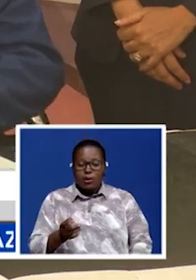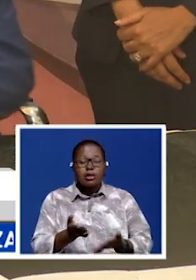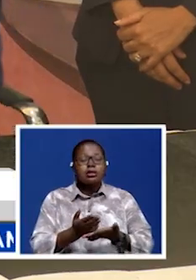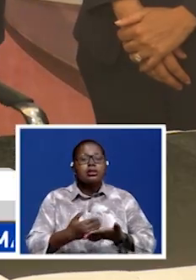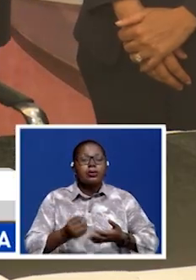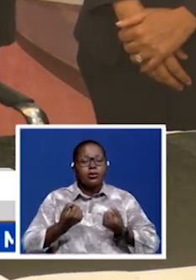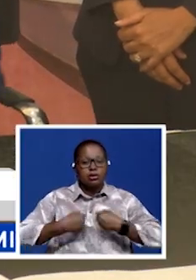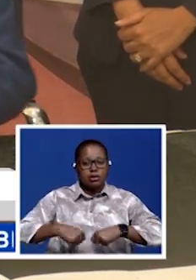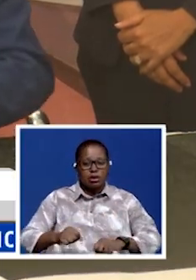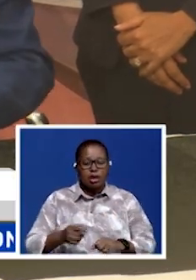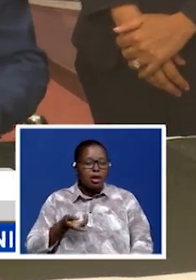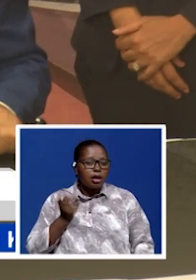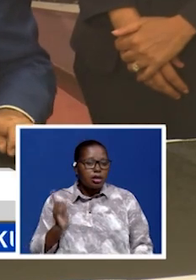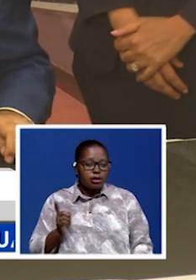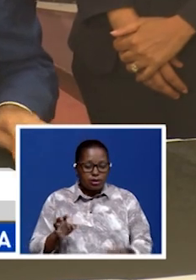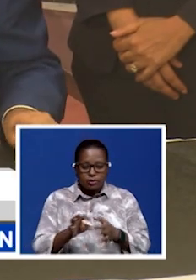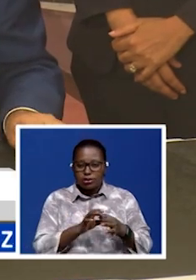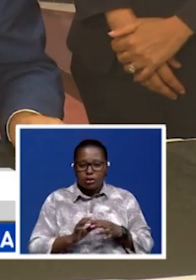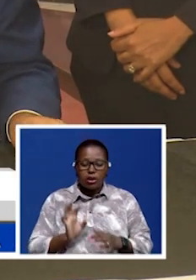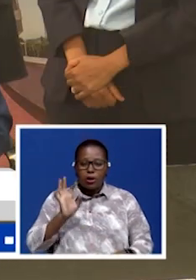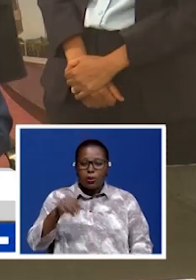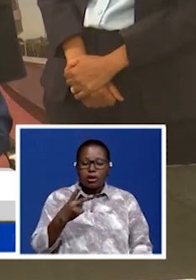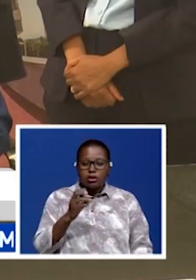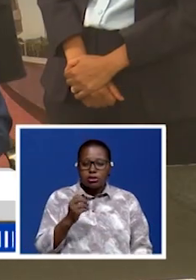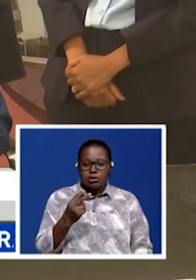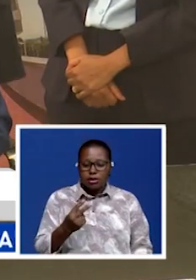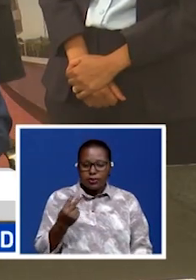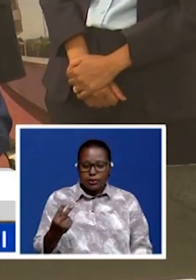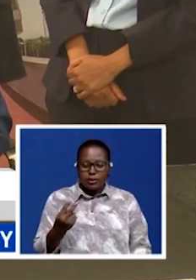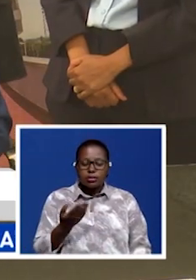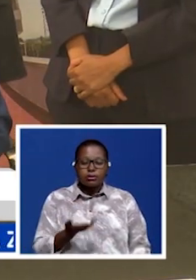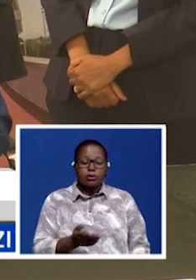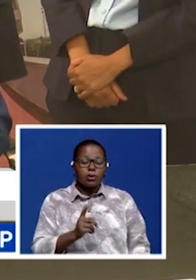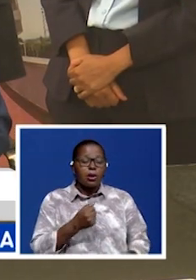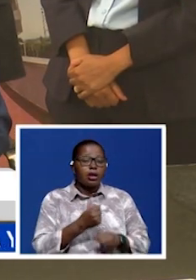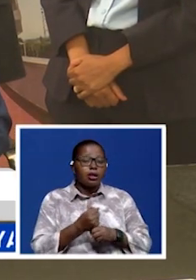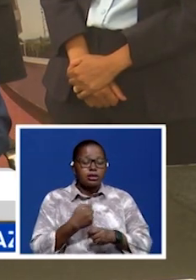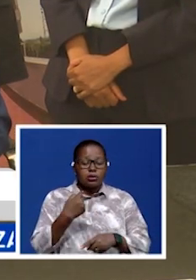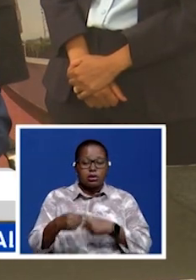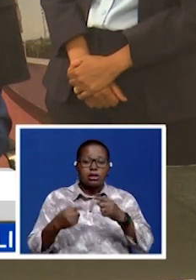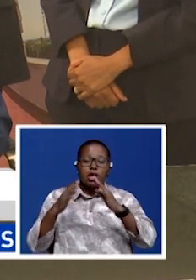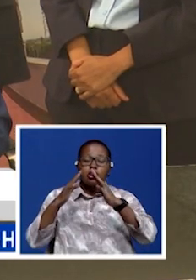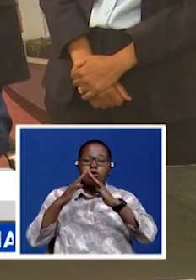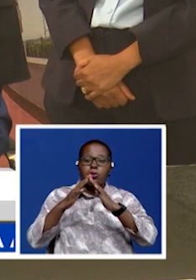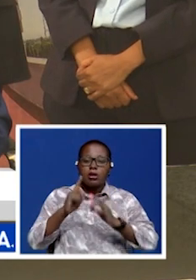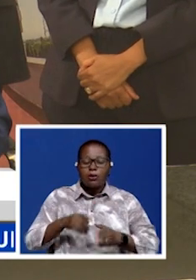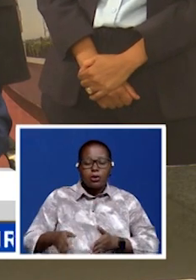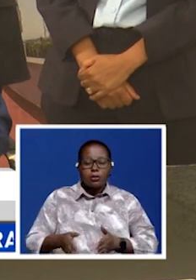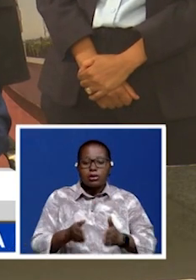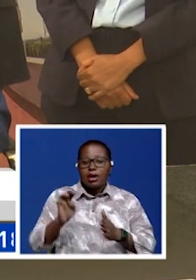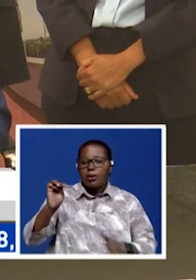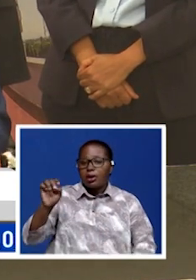ya ubia ya mwaka 2022 wabia Hao watakuwa na kibarua Cha kuendeleza nyumba zilizopo mtaa wa